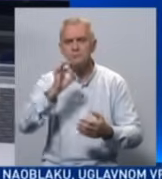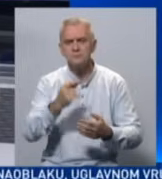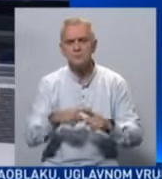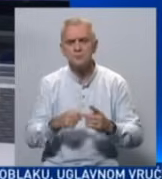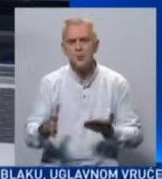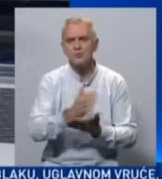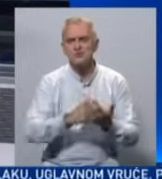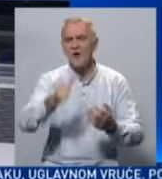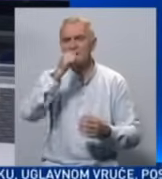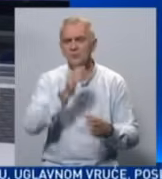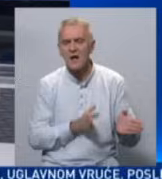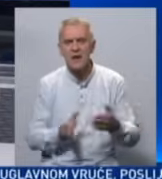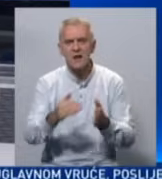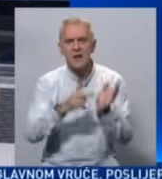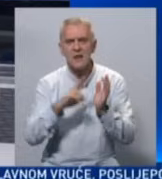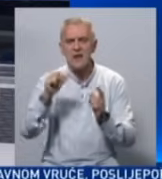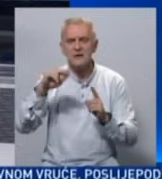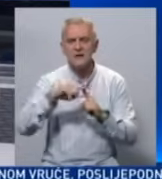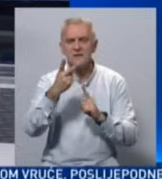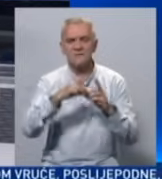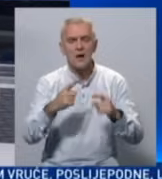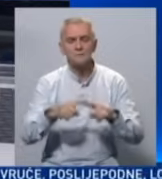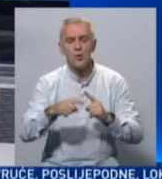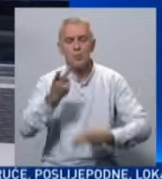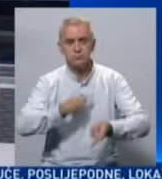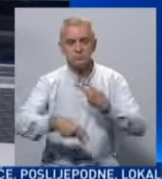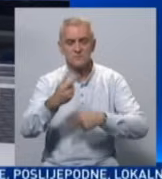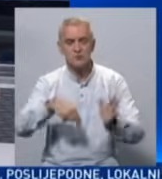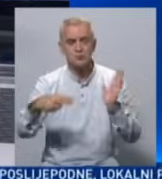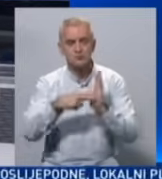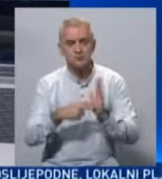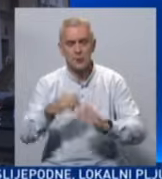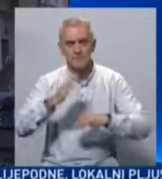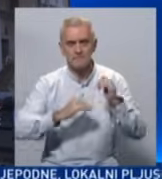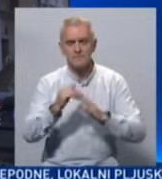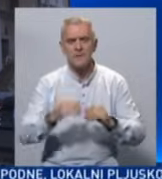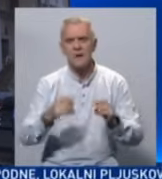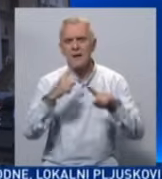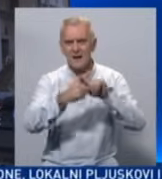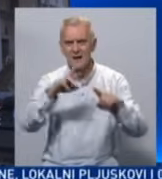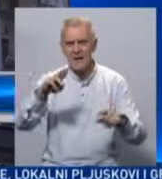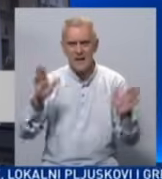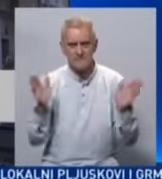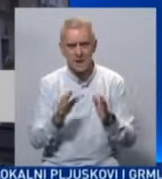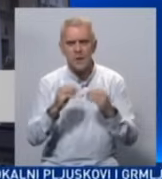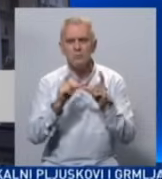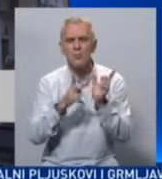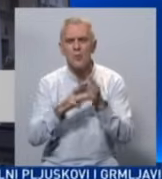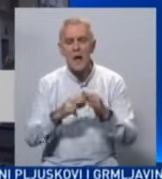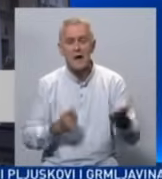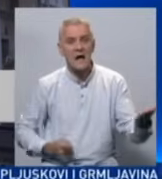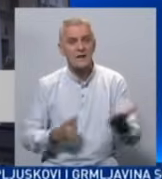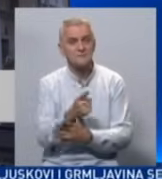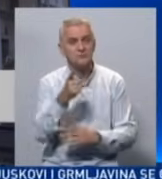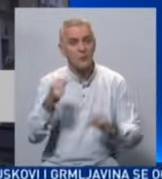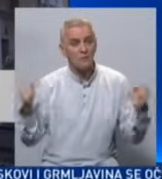korištenje voda rijeke Neretve za proizvodnju električne energije izgradnjom objekta mini hidroelektrane na području Bune. Rezultat je